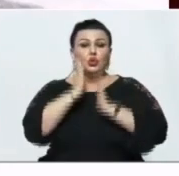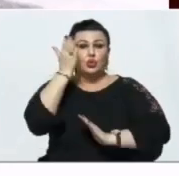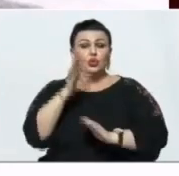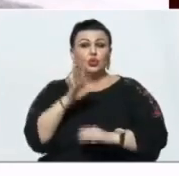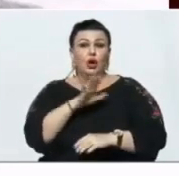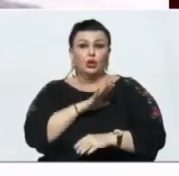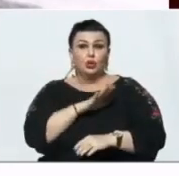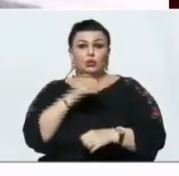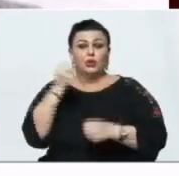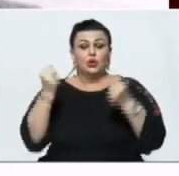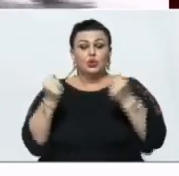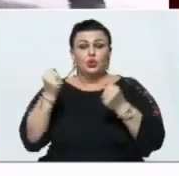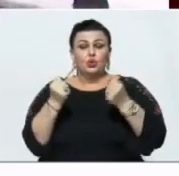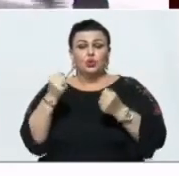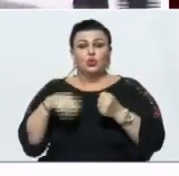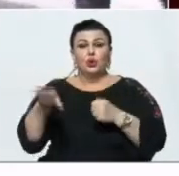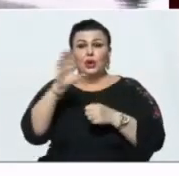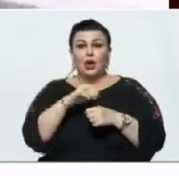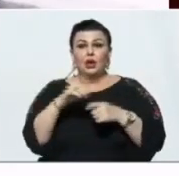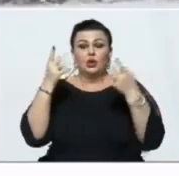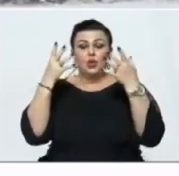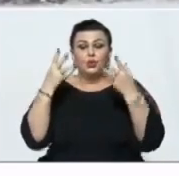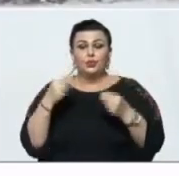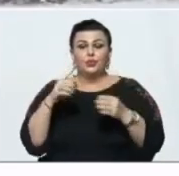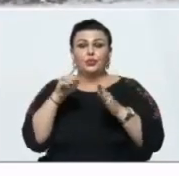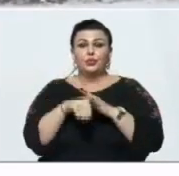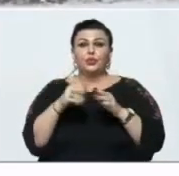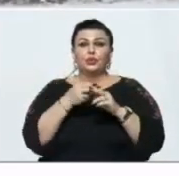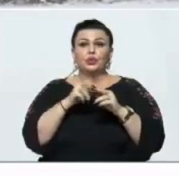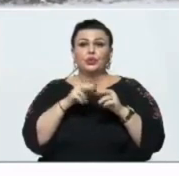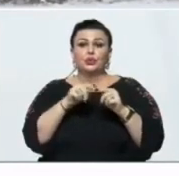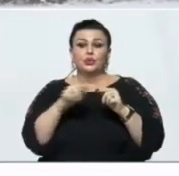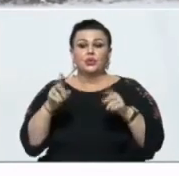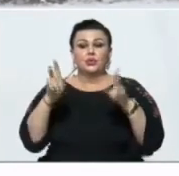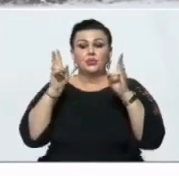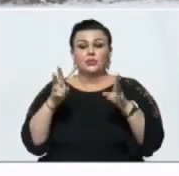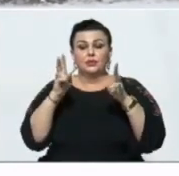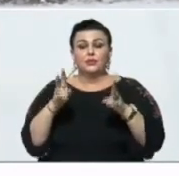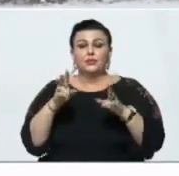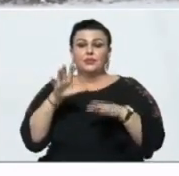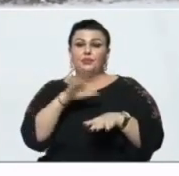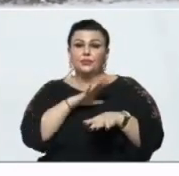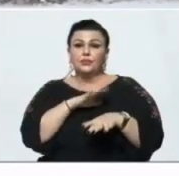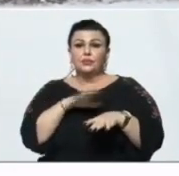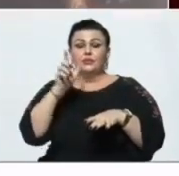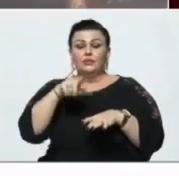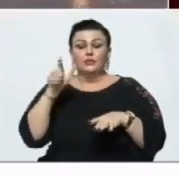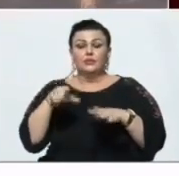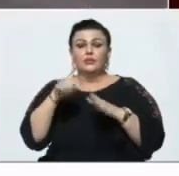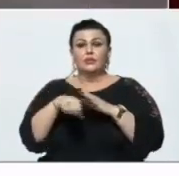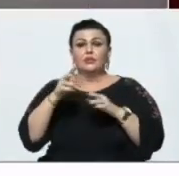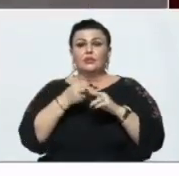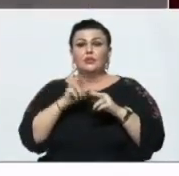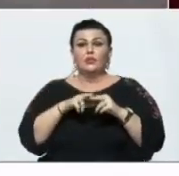olması, sürücülərin bu günlər ərzində qəzalar törətməsi ilə əlaqədar olaraq insanları